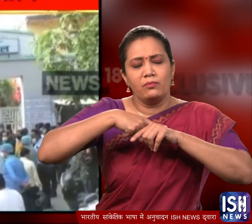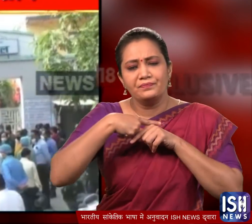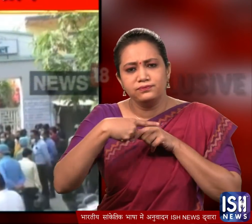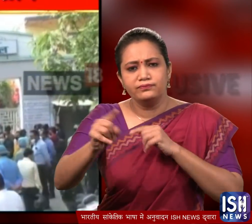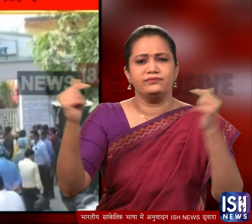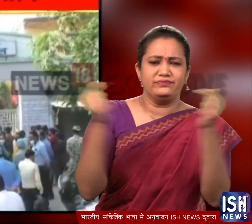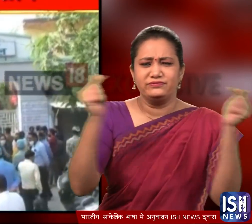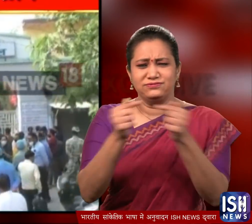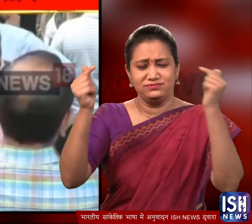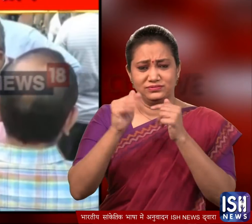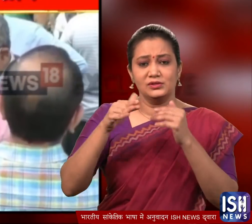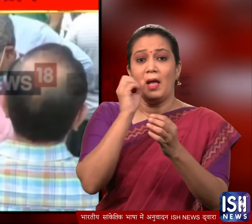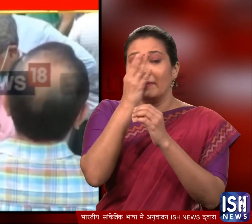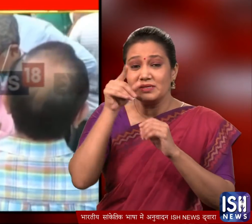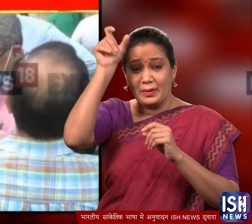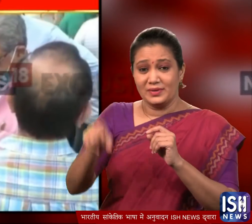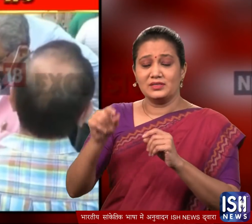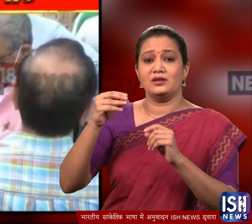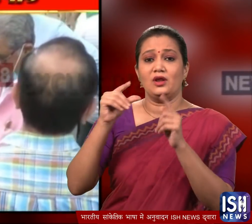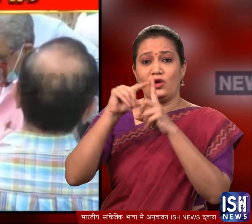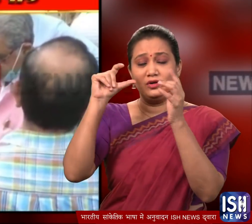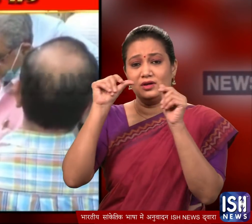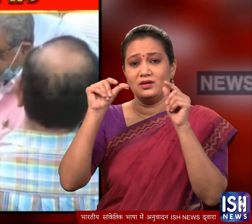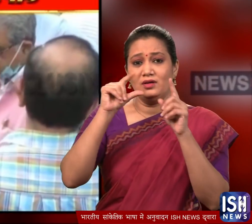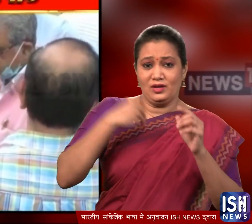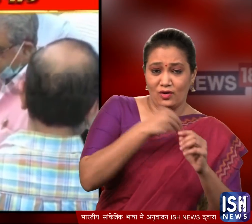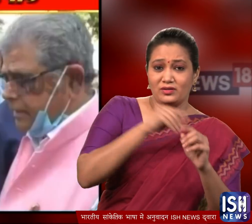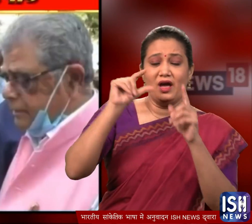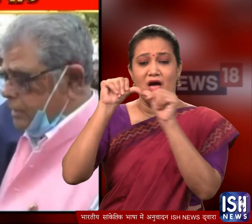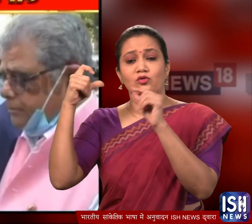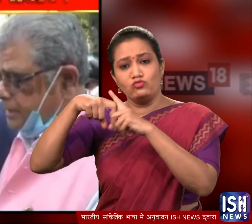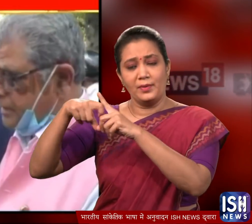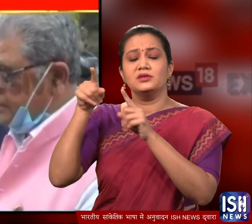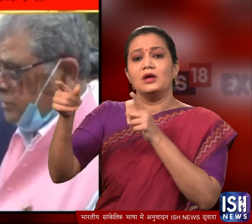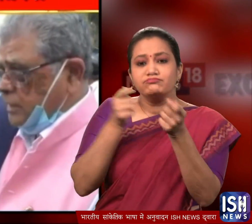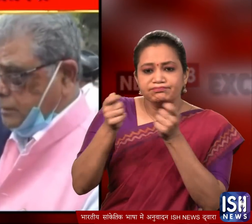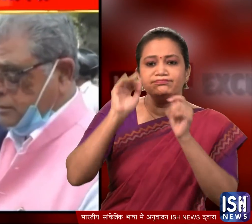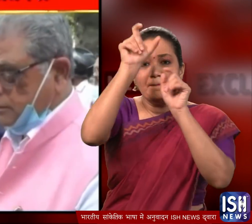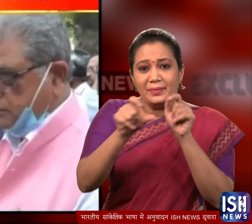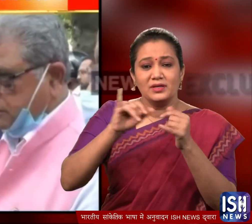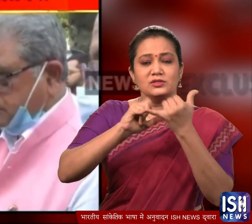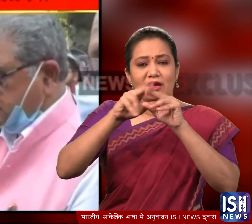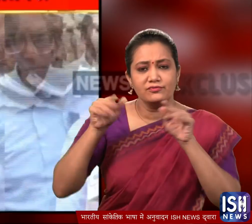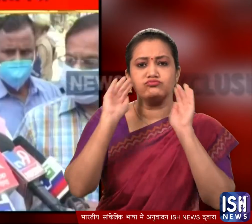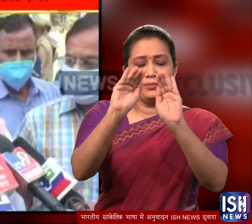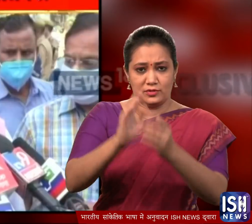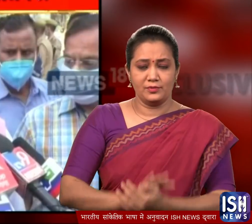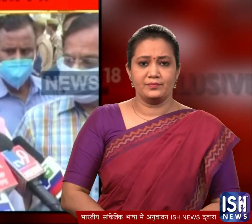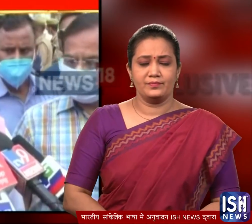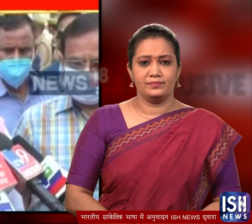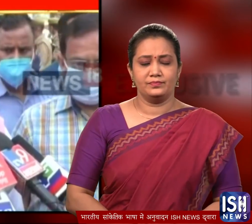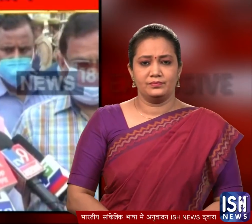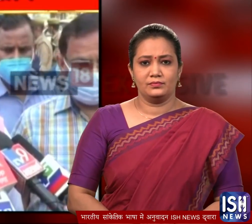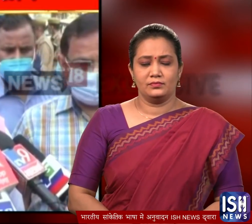काफी देर तक हंगामा जारी रहा। इस बीच बीजेपी विधायक डॉक्टर अरुण कुमार भी वहां पहुंच गए। वो वहां अस्पताल प्रबंधन के बचाव में खड़े नजर आए। चैलेंज देता